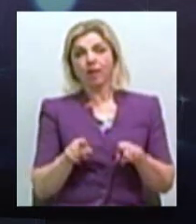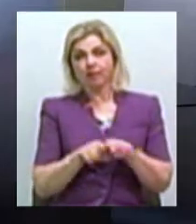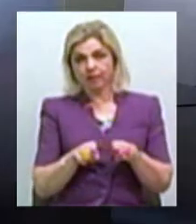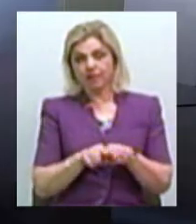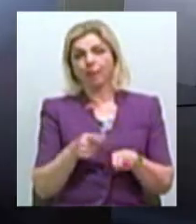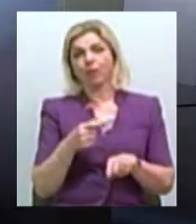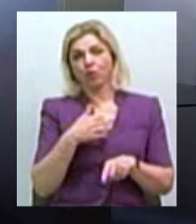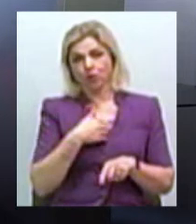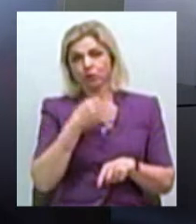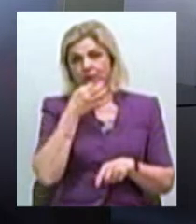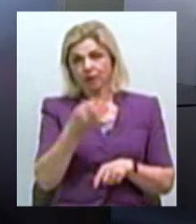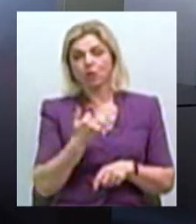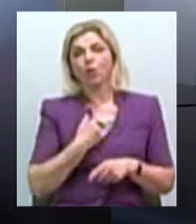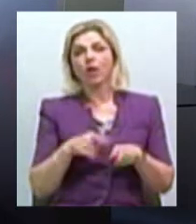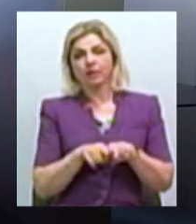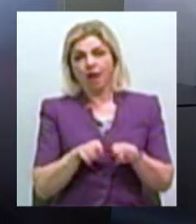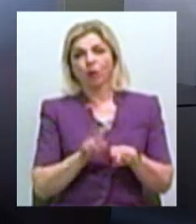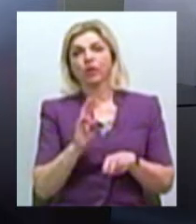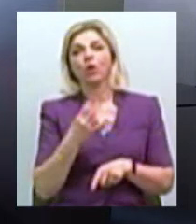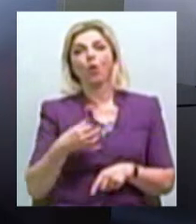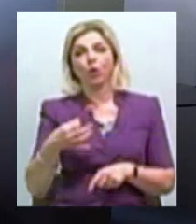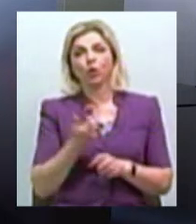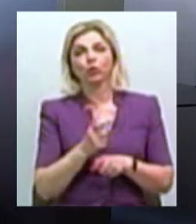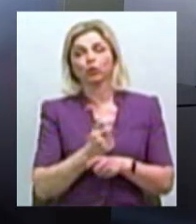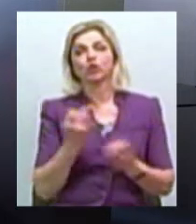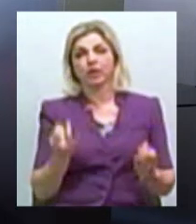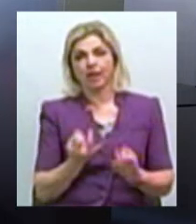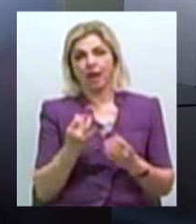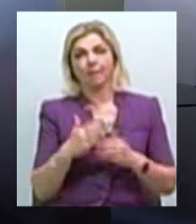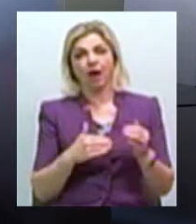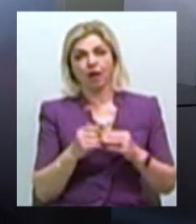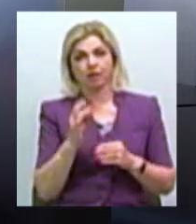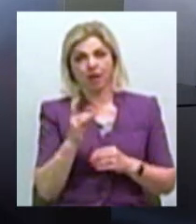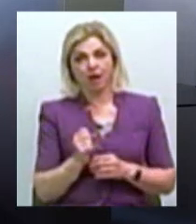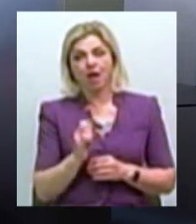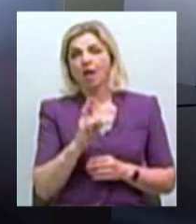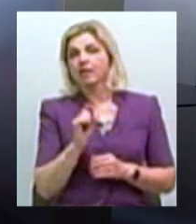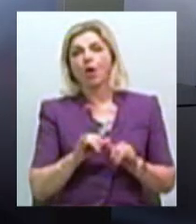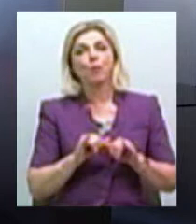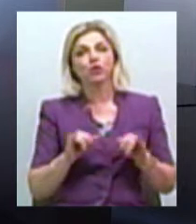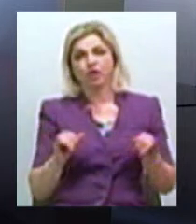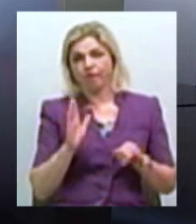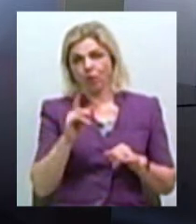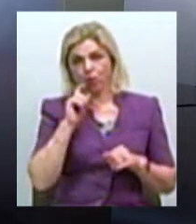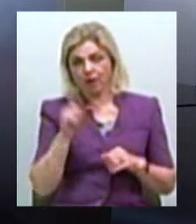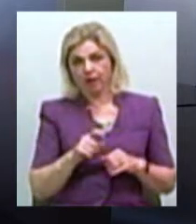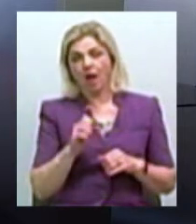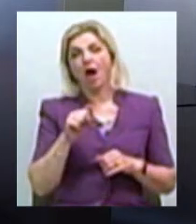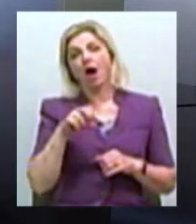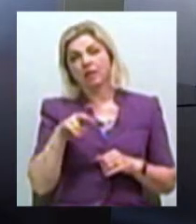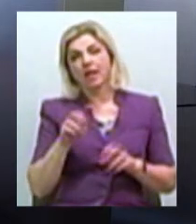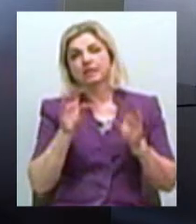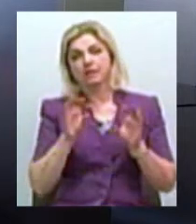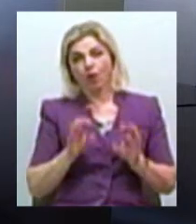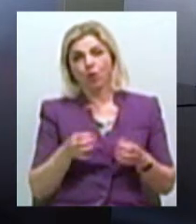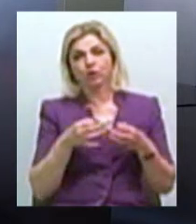хочу сказати, що у нас також на Миколаївщині дуже цікава практика, яка не зовсім поширена взагалі в Україні, але закон нам це дозволяє, і